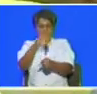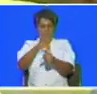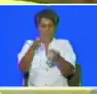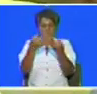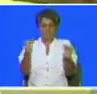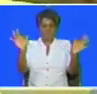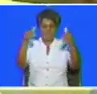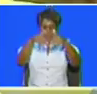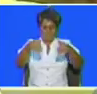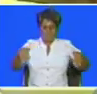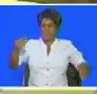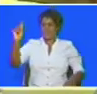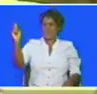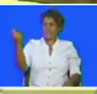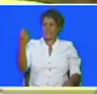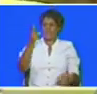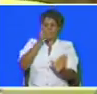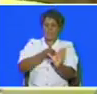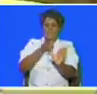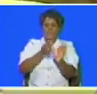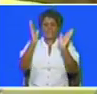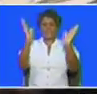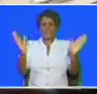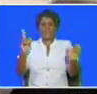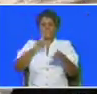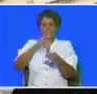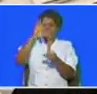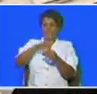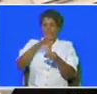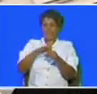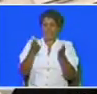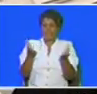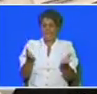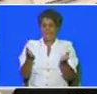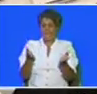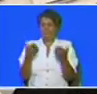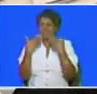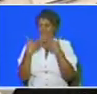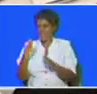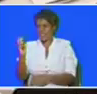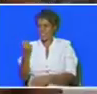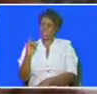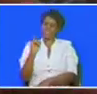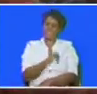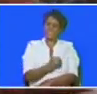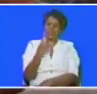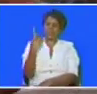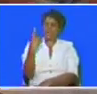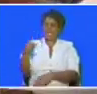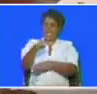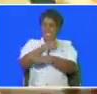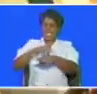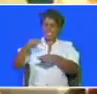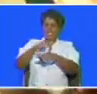haki, Wakenya wakiwa washiriki wakuu kwenye kura hizo, mchakato ambao utafika na kupita Kenya kibaki taifa moja, taifa la Wakenya